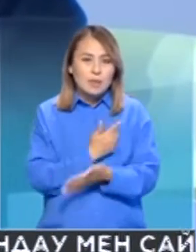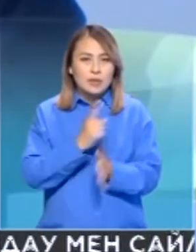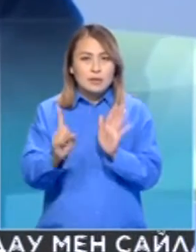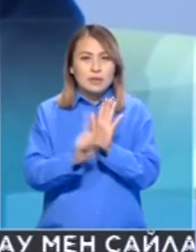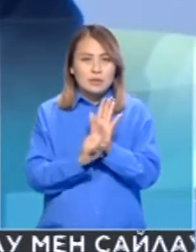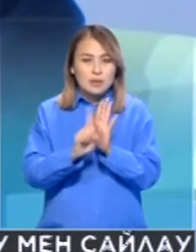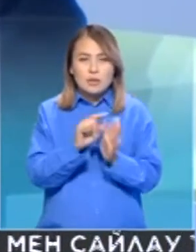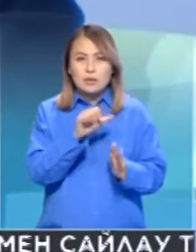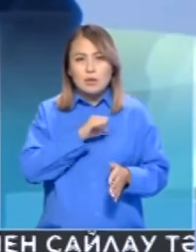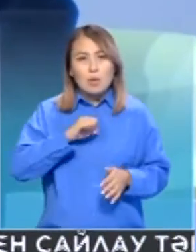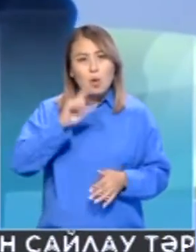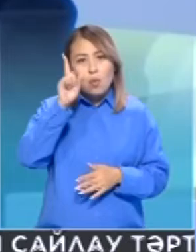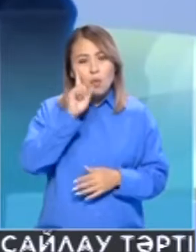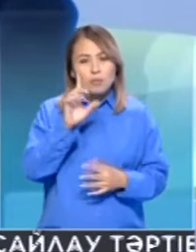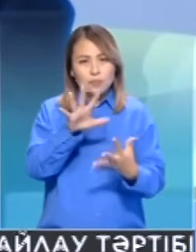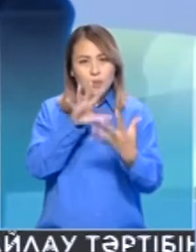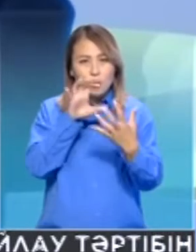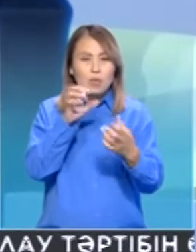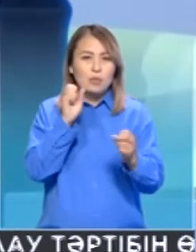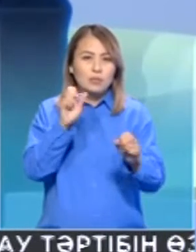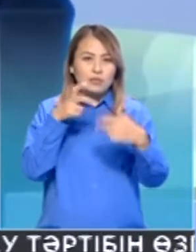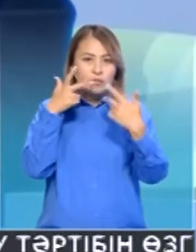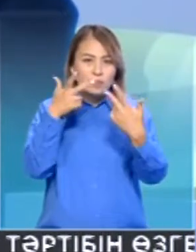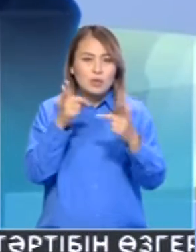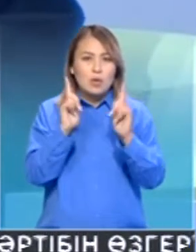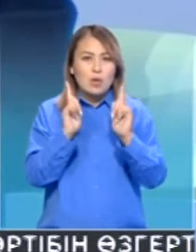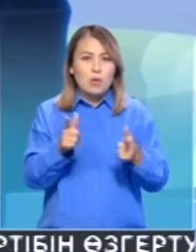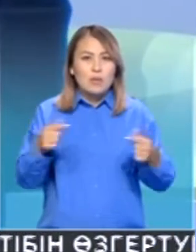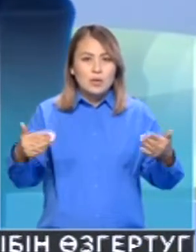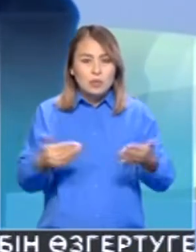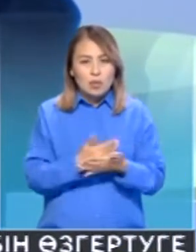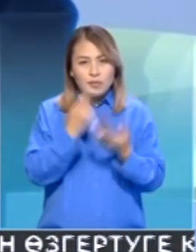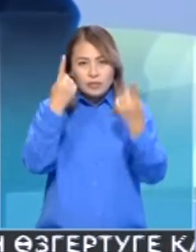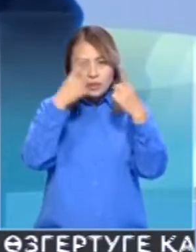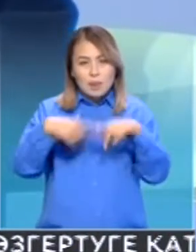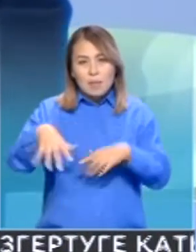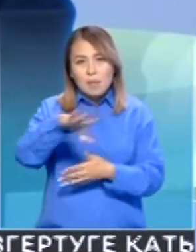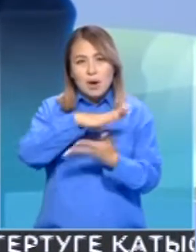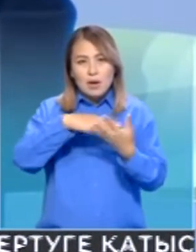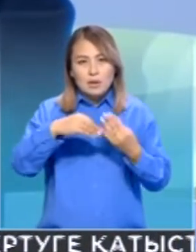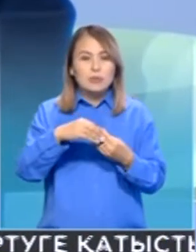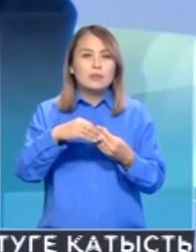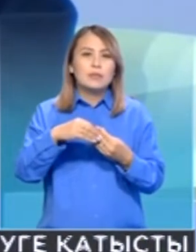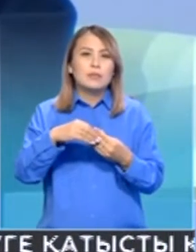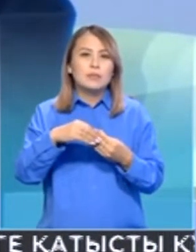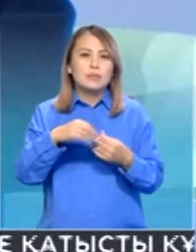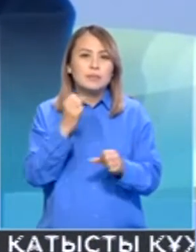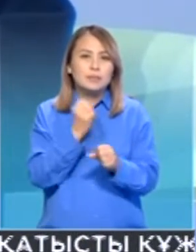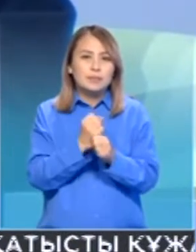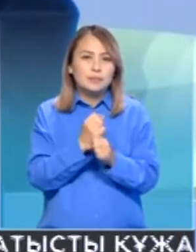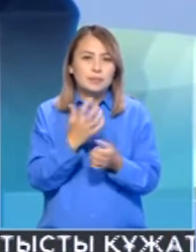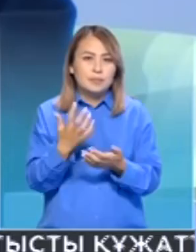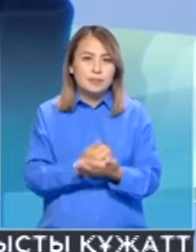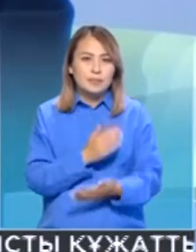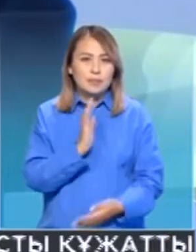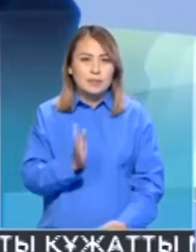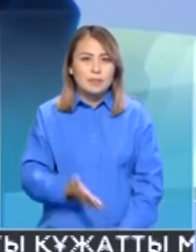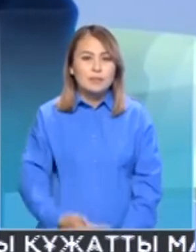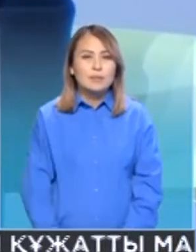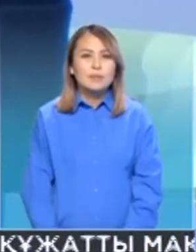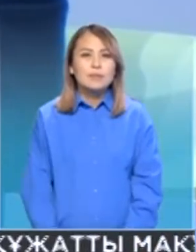ең оңтайлы тәсіл. Құжат алуды жеңілдетіп қана қоймай, стартап индустриясына және барлық технологиялық платформаларға оң әсерін тигізеді.